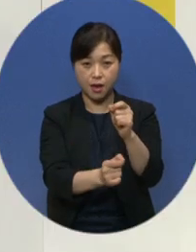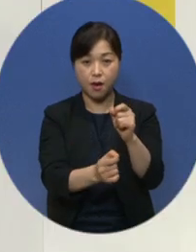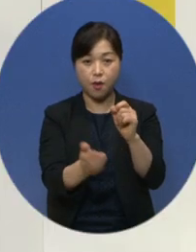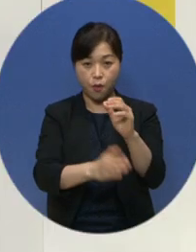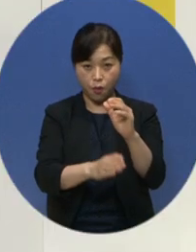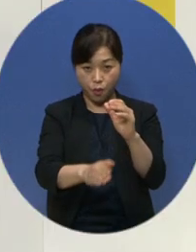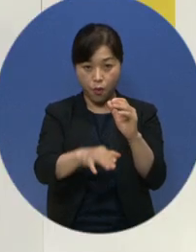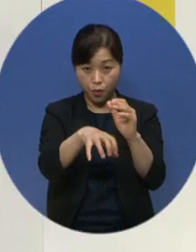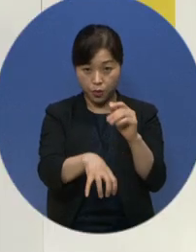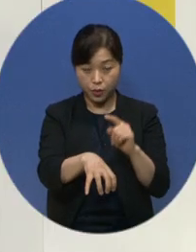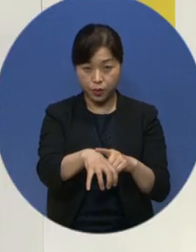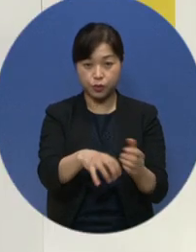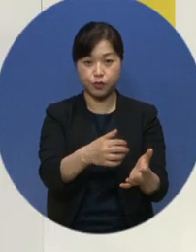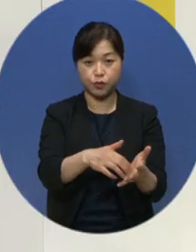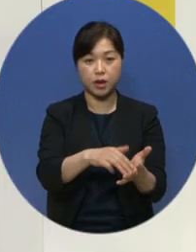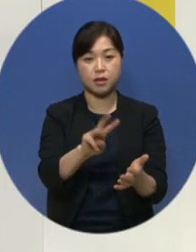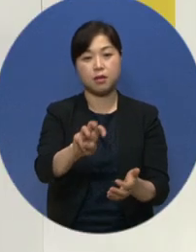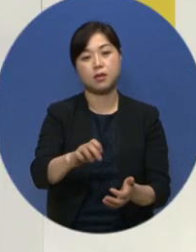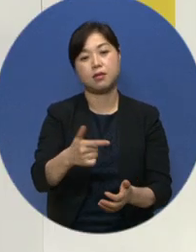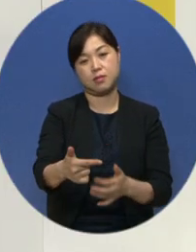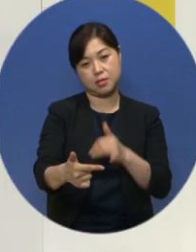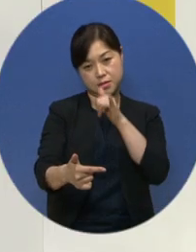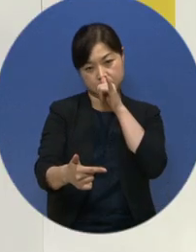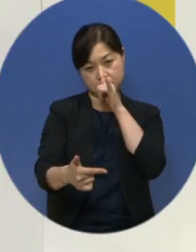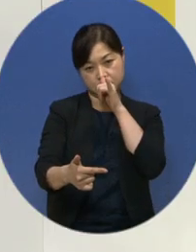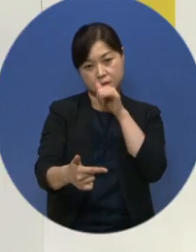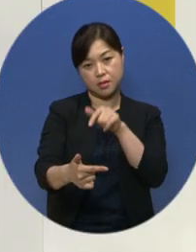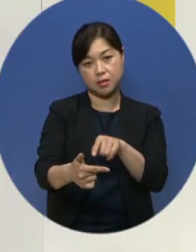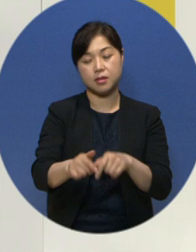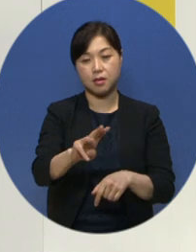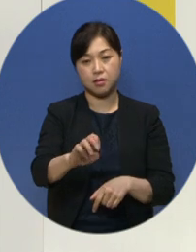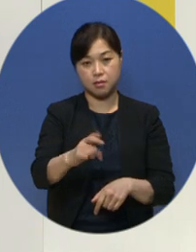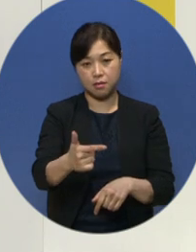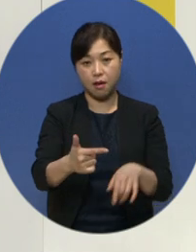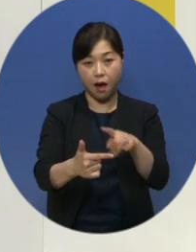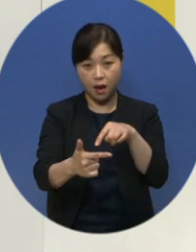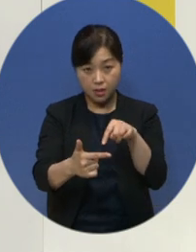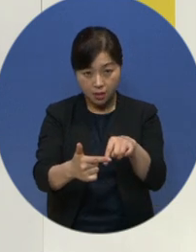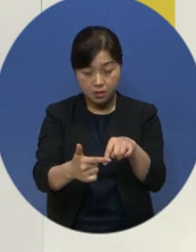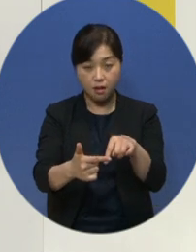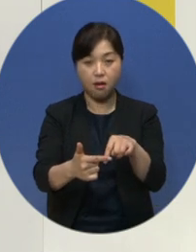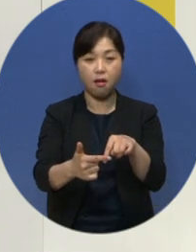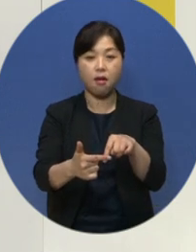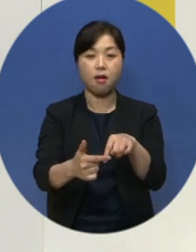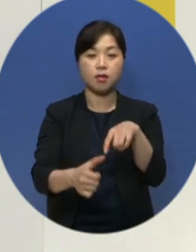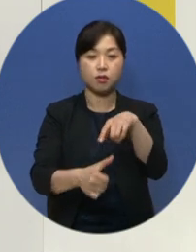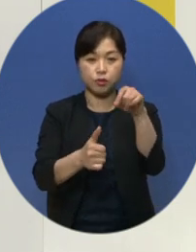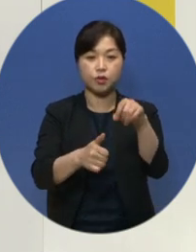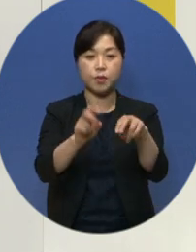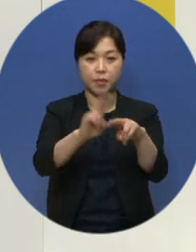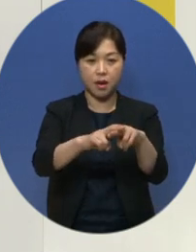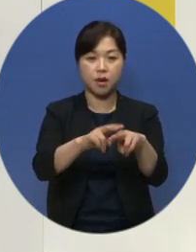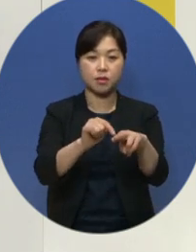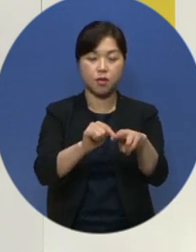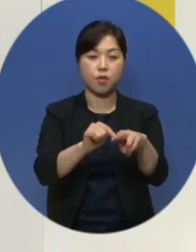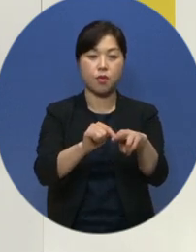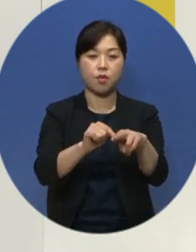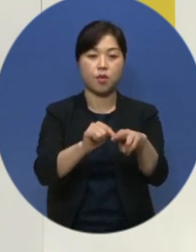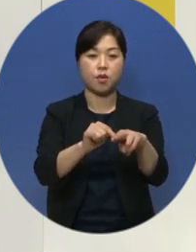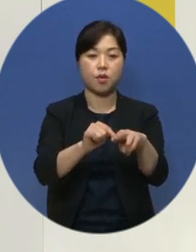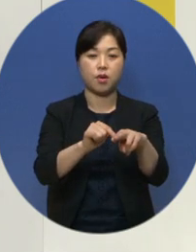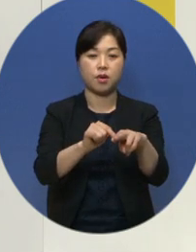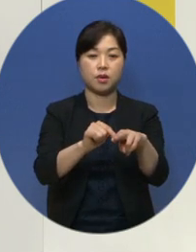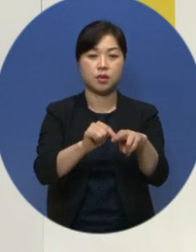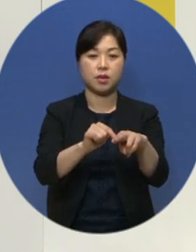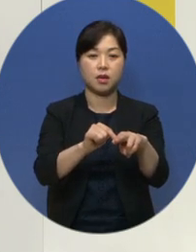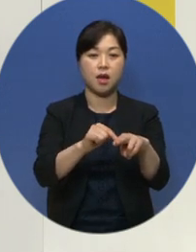공공기관이 1 36 개 정도 있습니다 에 여기에서 선출 지구로 회장을 맡는 데는 대한